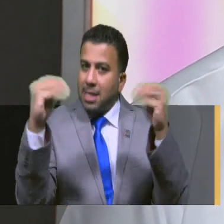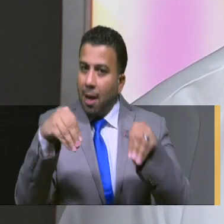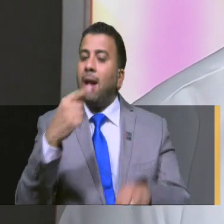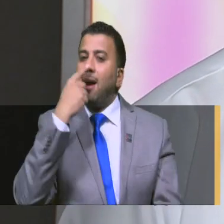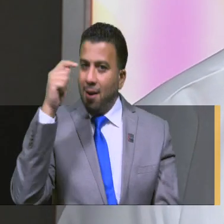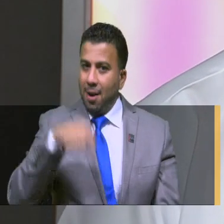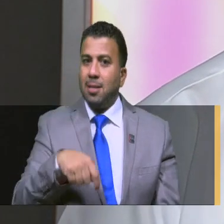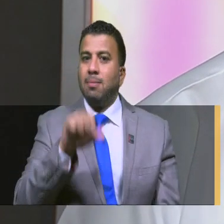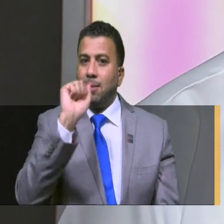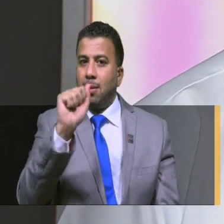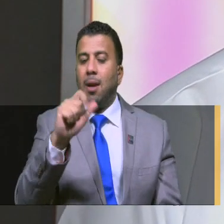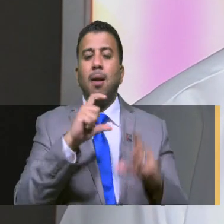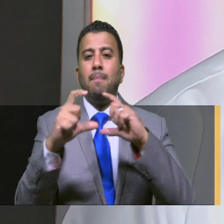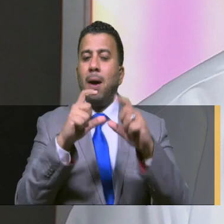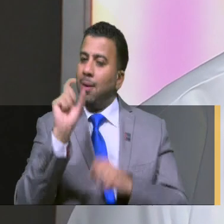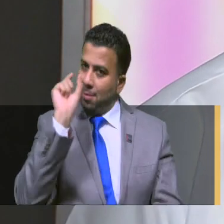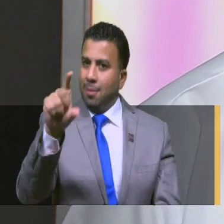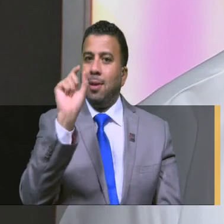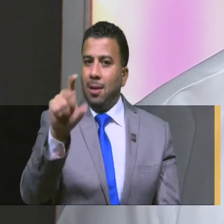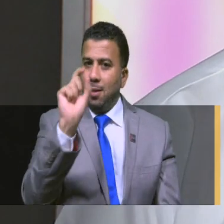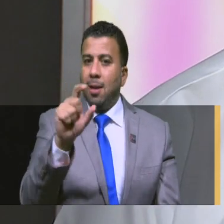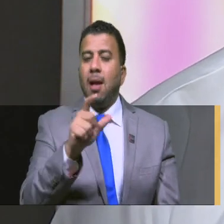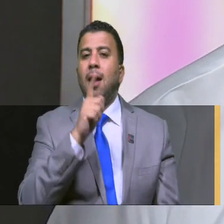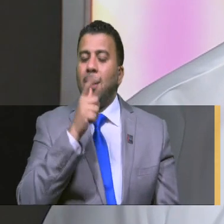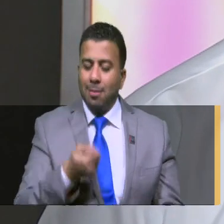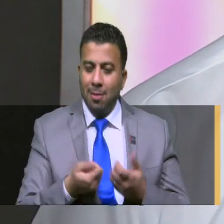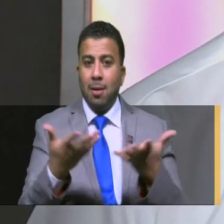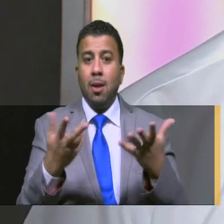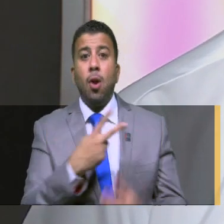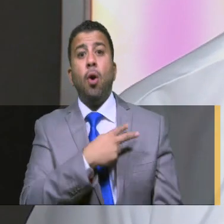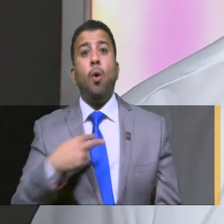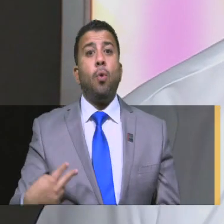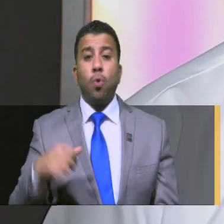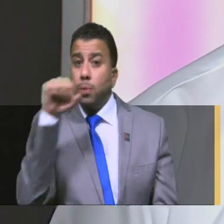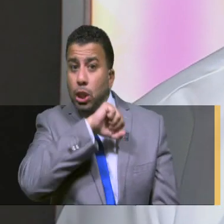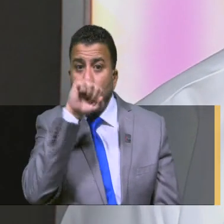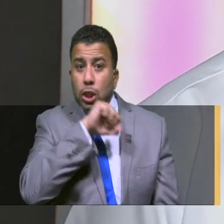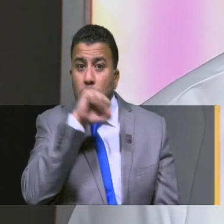في حساباتهم الخاصة، فهذه حقيقة يمكن تكلف حكومة الشارقة